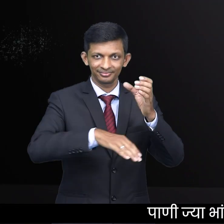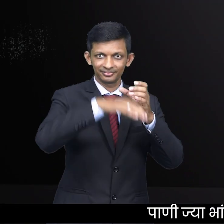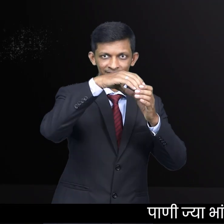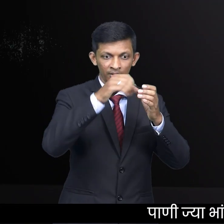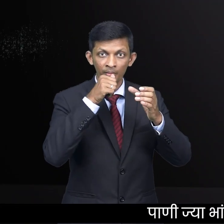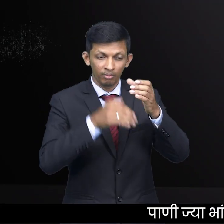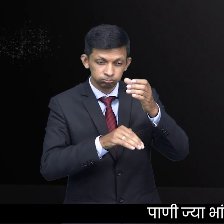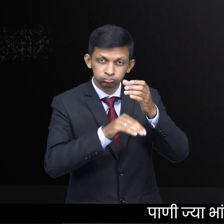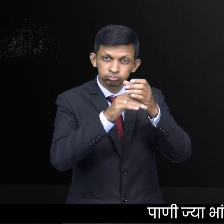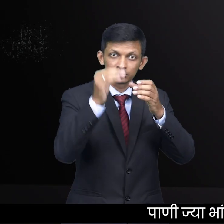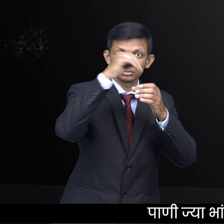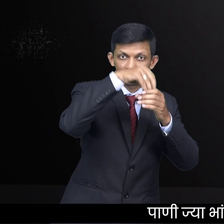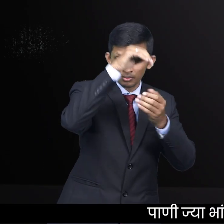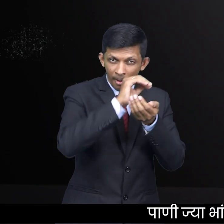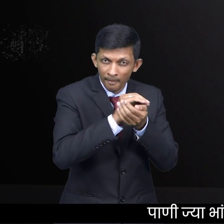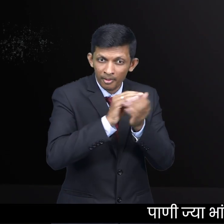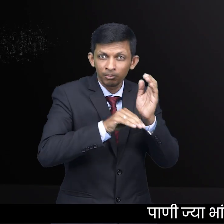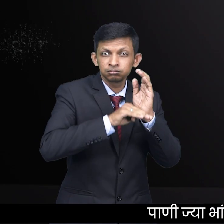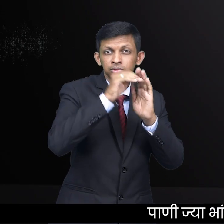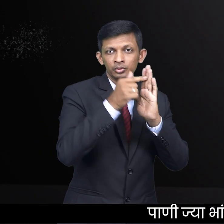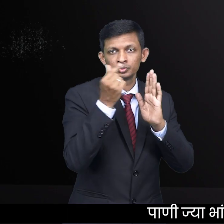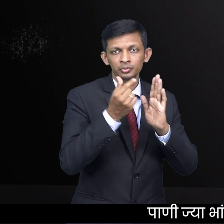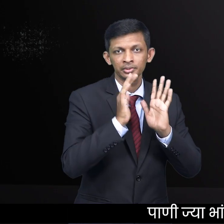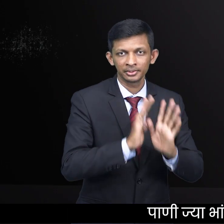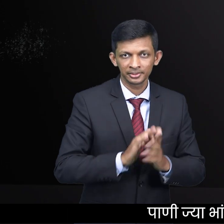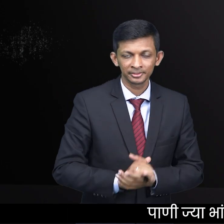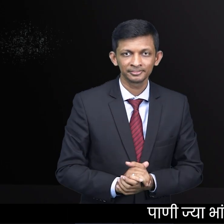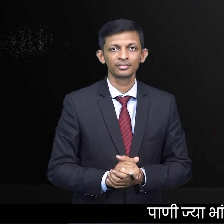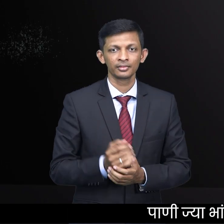पाणी ज्या भांड्यात ठेवले जाते त्याचा आकार घेते.